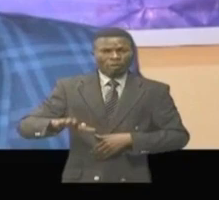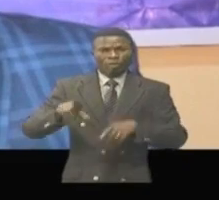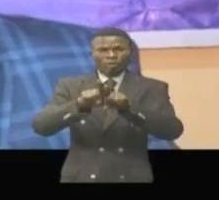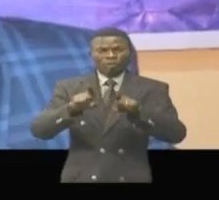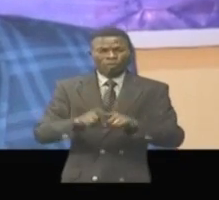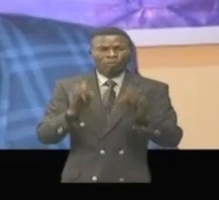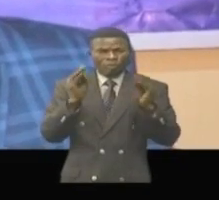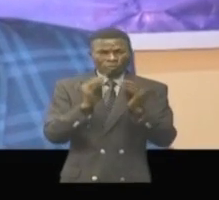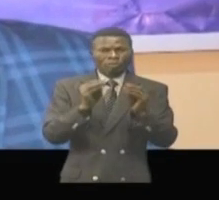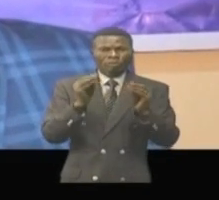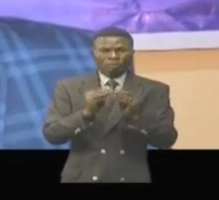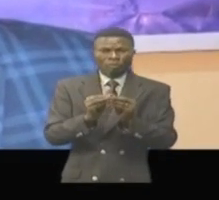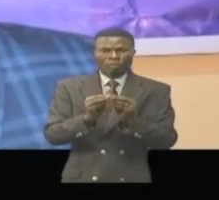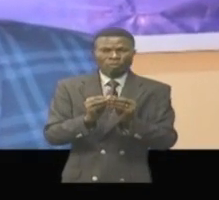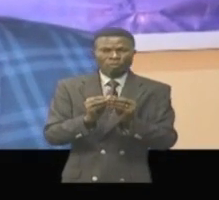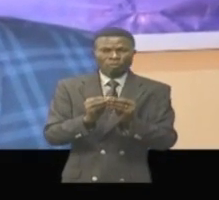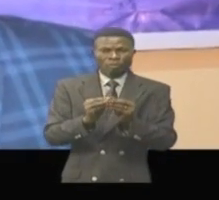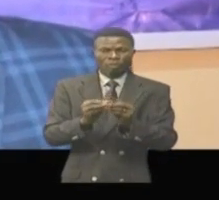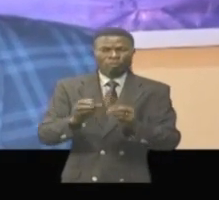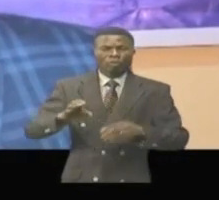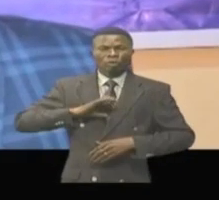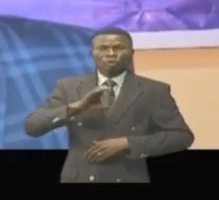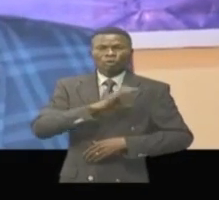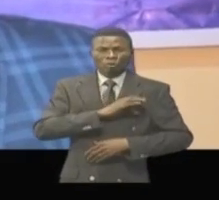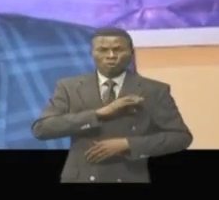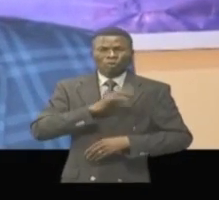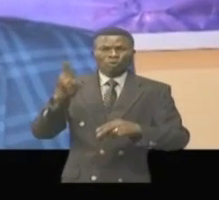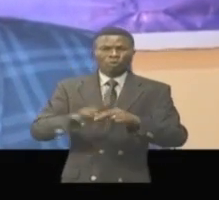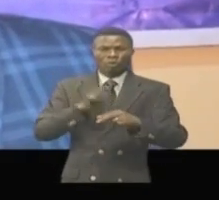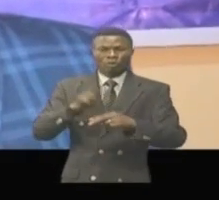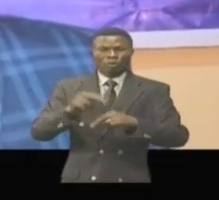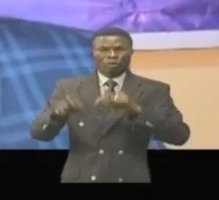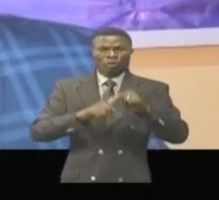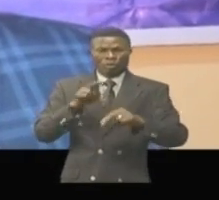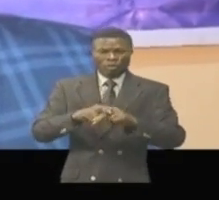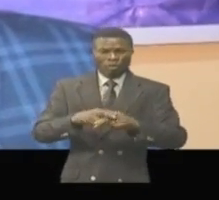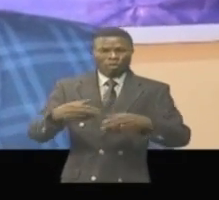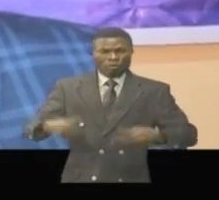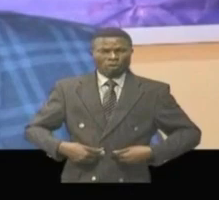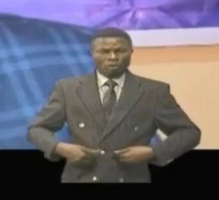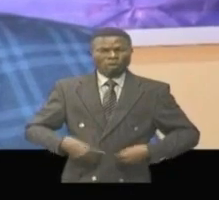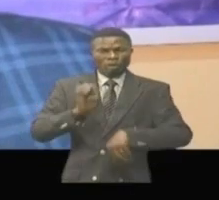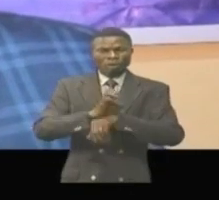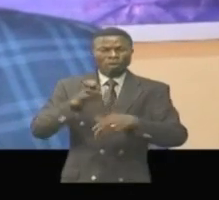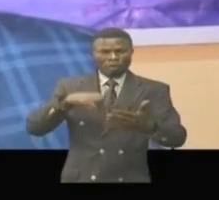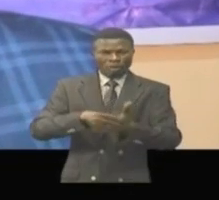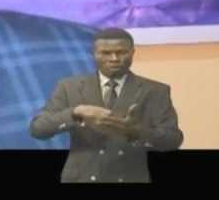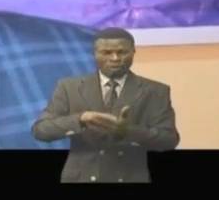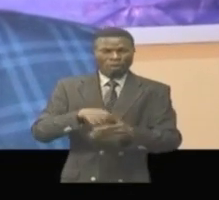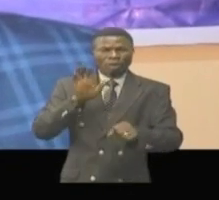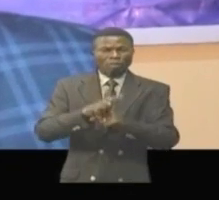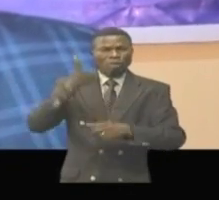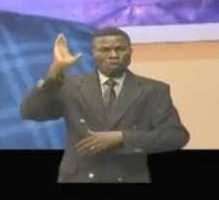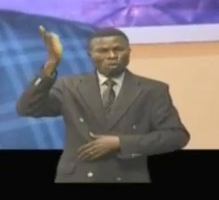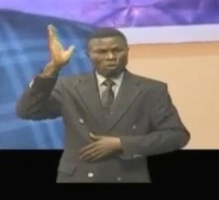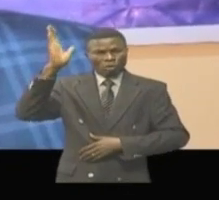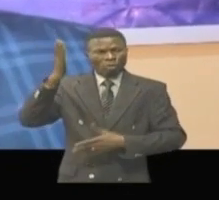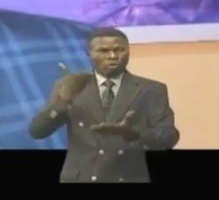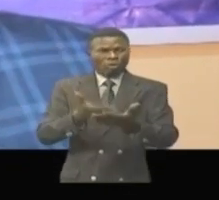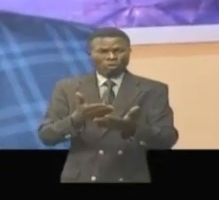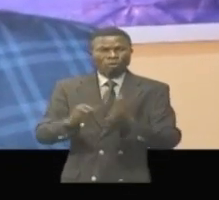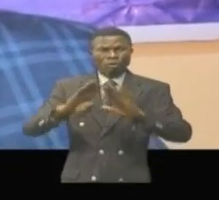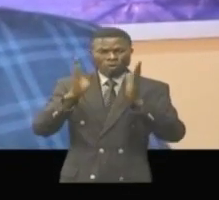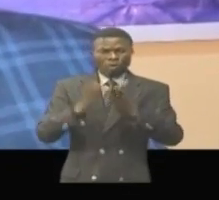réunion du comité exécutif national de jeunesse protestante et les conférences thématiques. Toutes